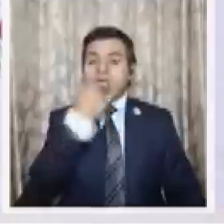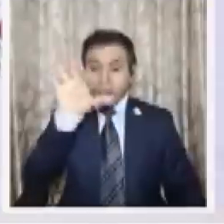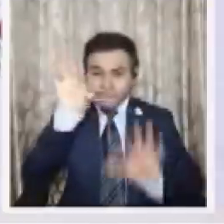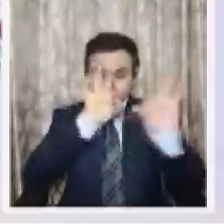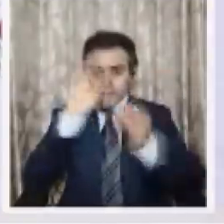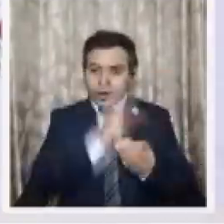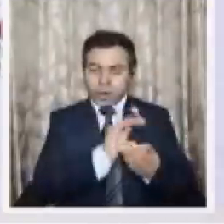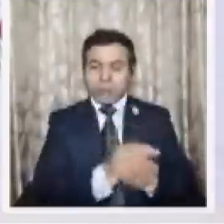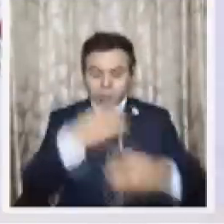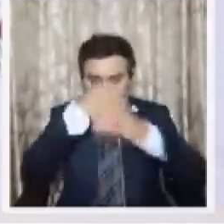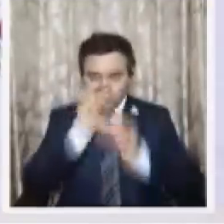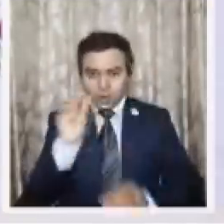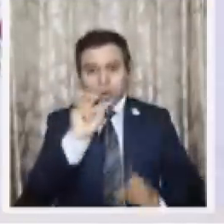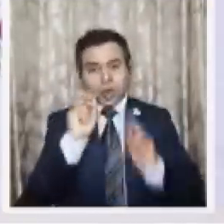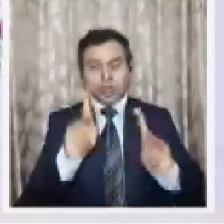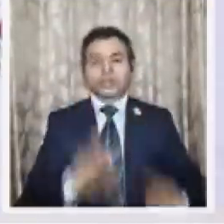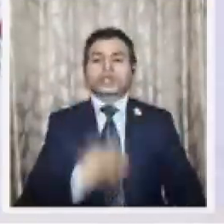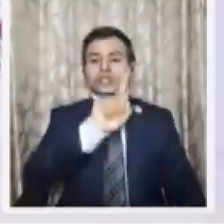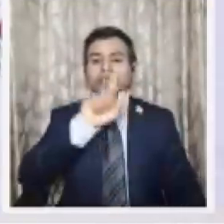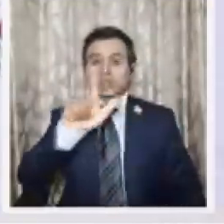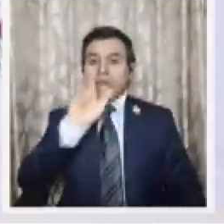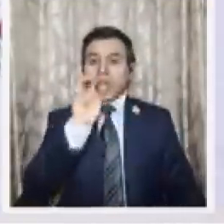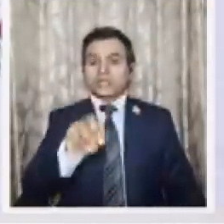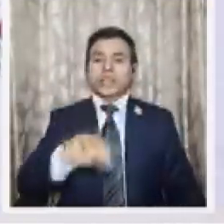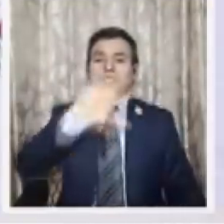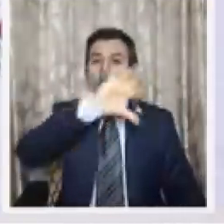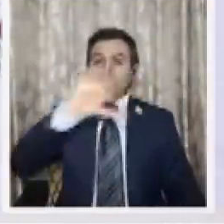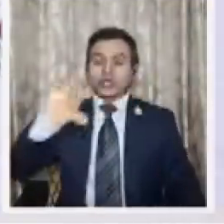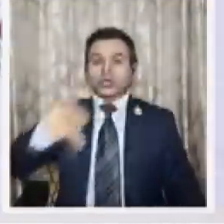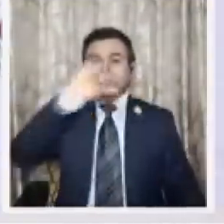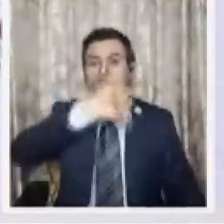17,999টি। এ পর্যন্ত পরীক্ষা হয়েছে